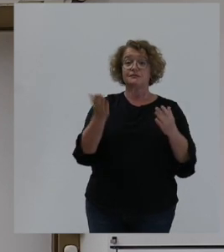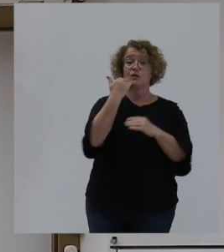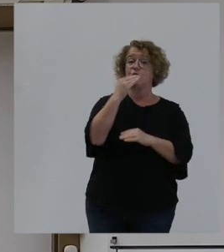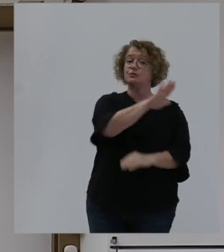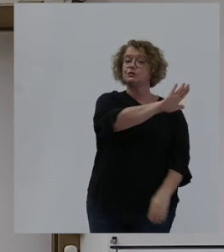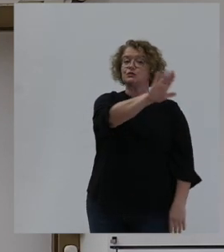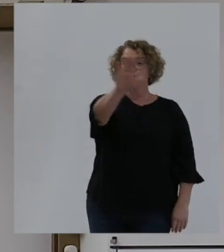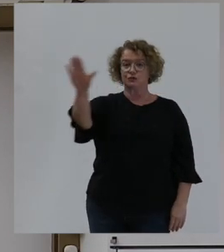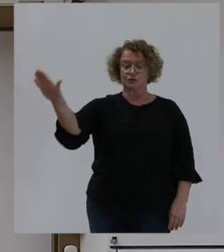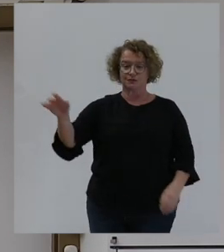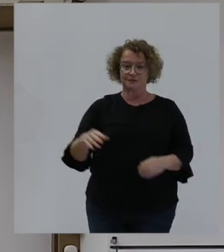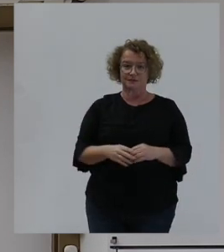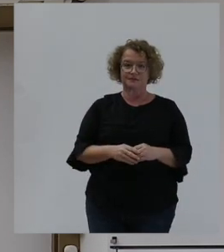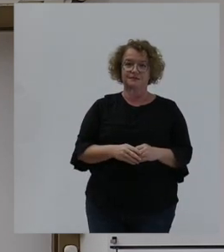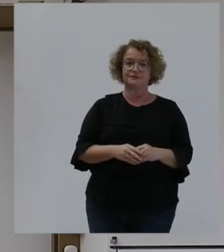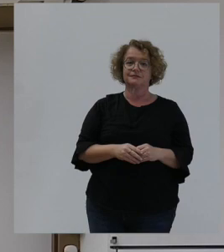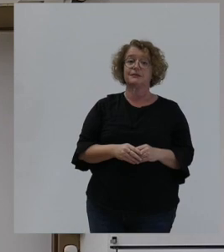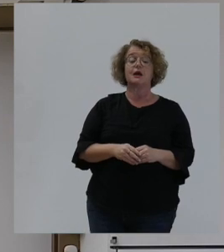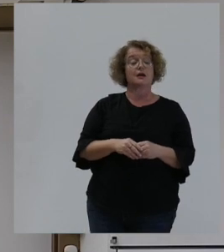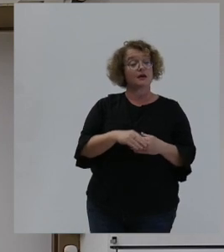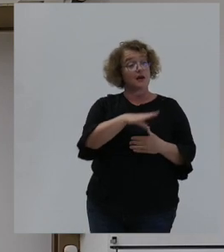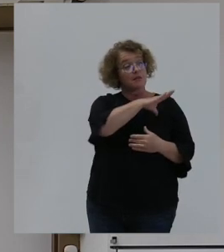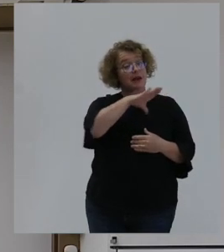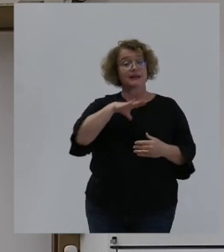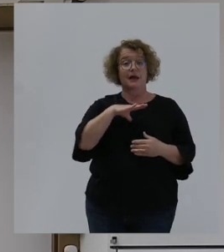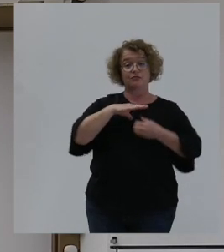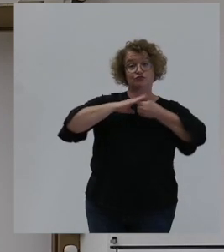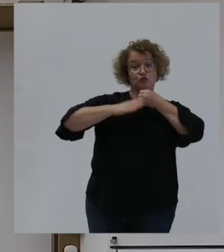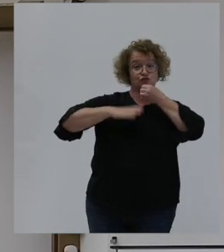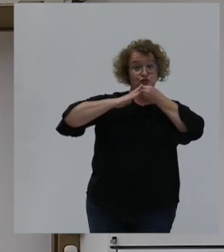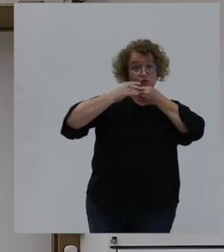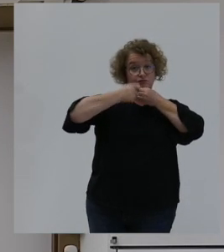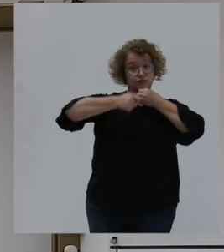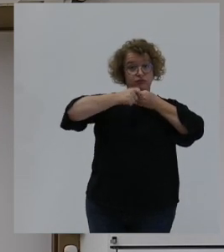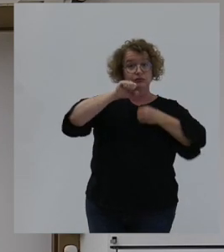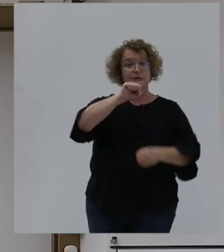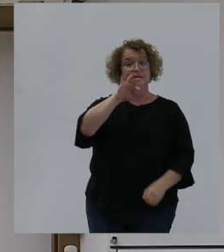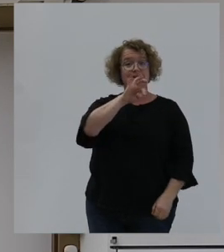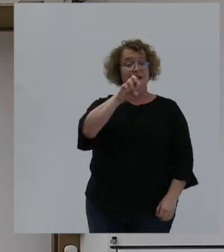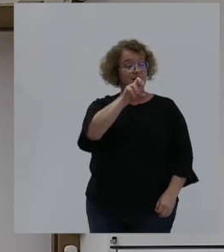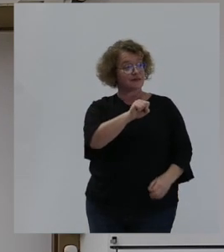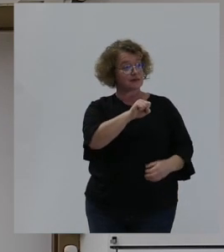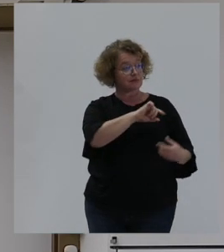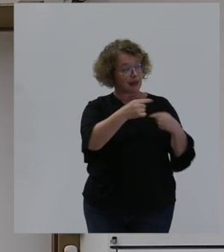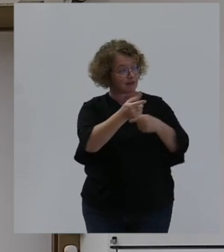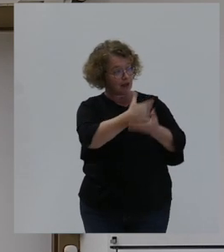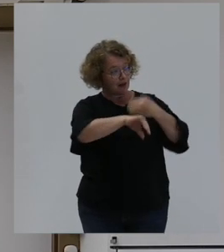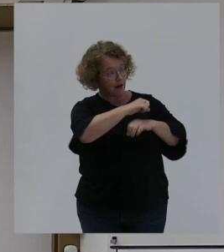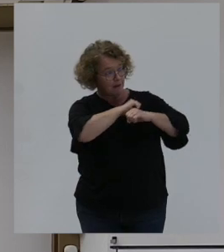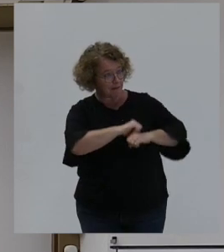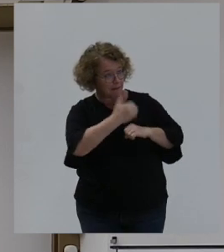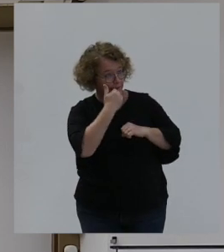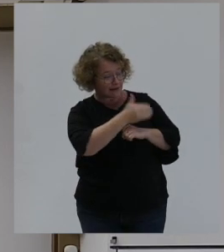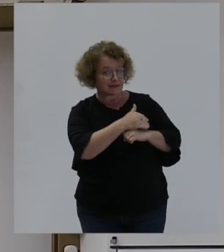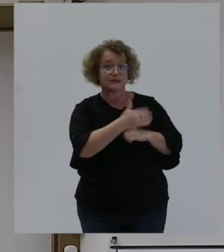Bonjour à toutes et à tous. Merci Madame Steeves d'avoir accepté d'animer ce débat et puis merci surtout d'être présents aussi nombreuses et nombreux